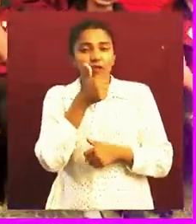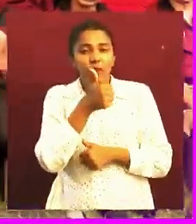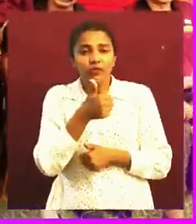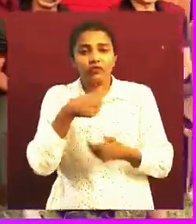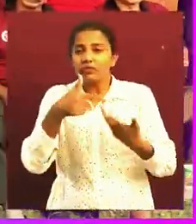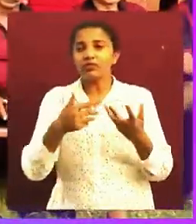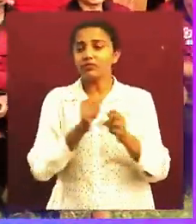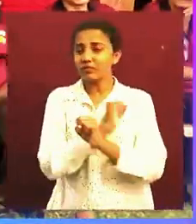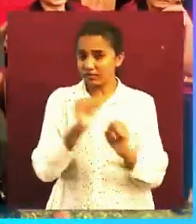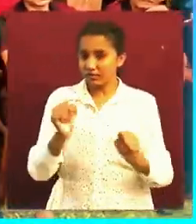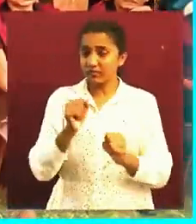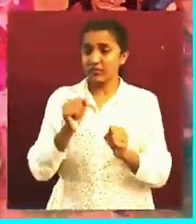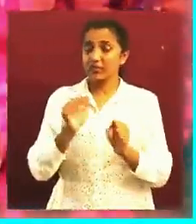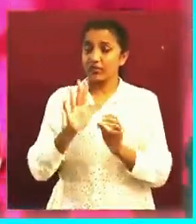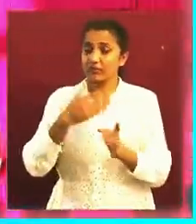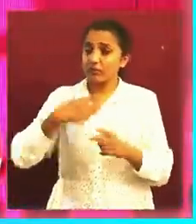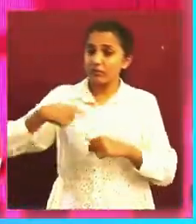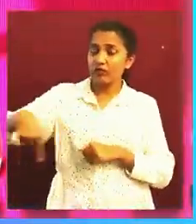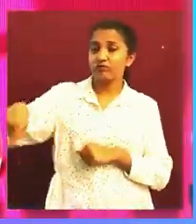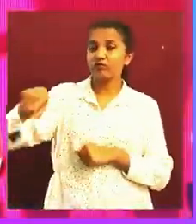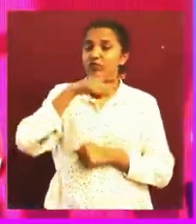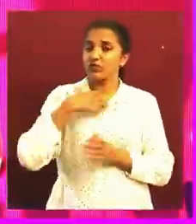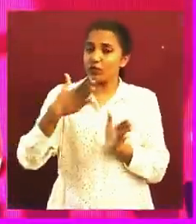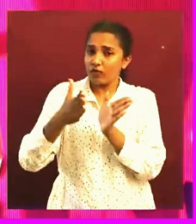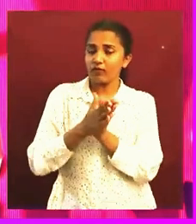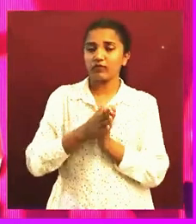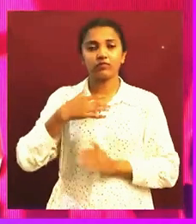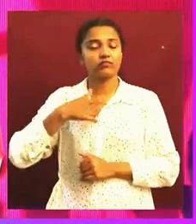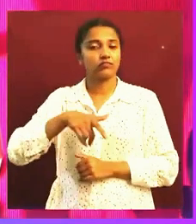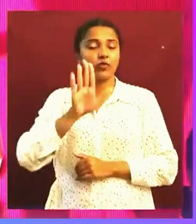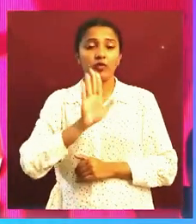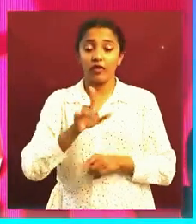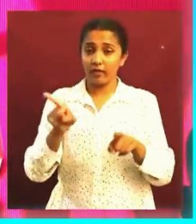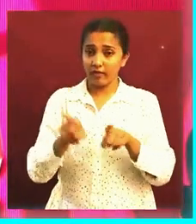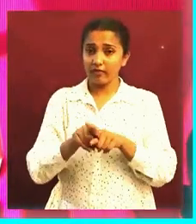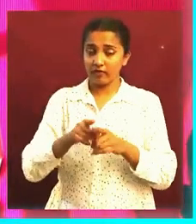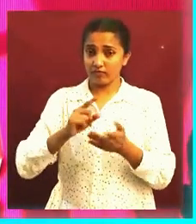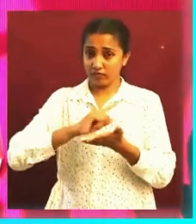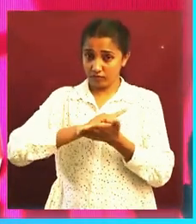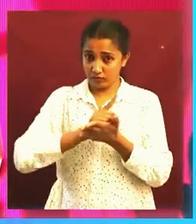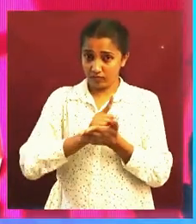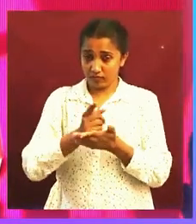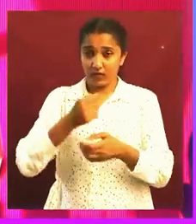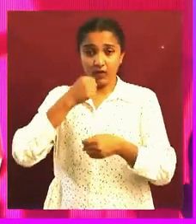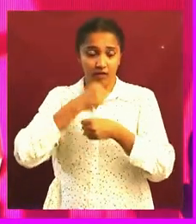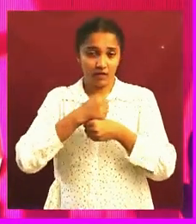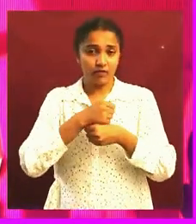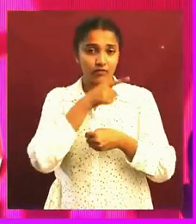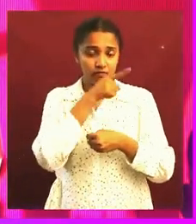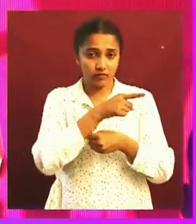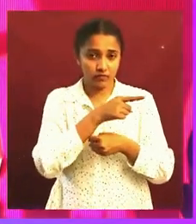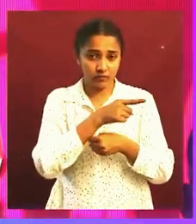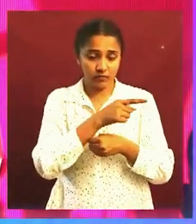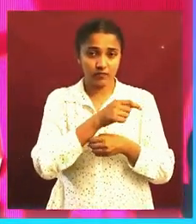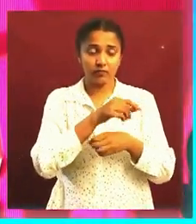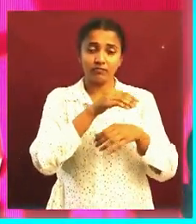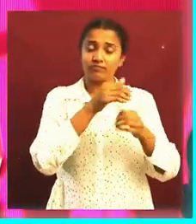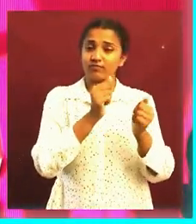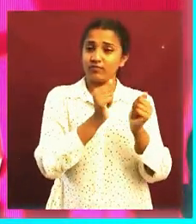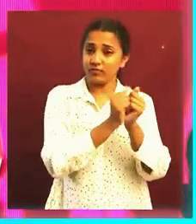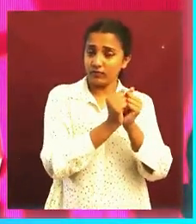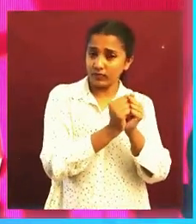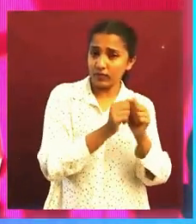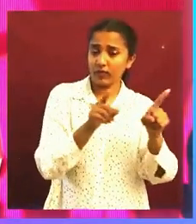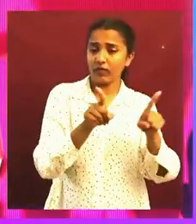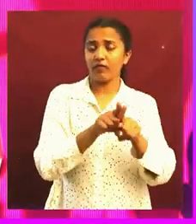නැහැ. එනිසා අපි සියලු දෙනා වෙත පණිවිඩ ගෙනියමු. ජාතික ජන බලවේග ආණ්ඩුවක් කියමු. කර්මාන්ත කරුවා